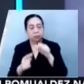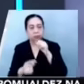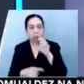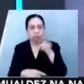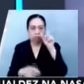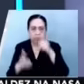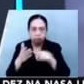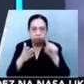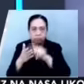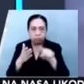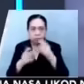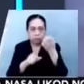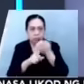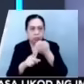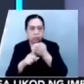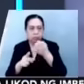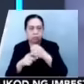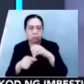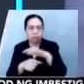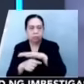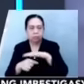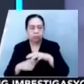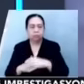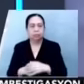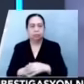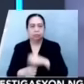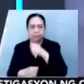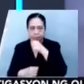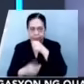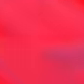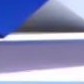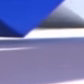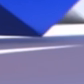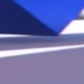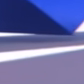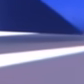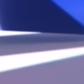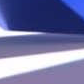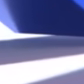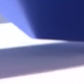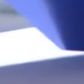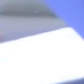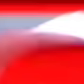ang bawat sulok nito. Nakatutok si Marisol Abdurrahman.